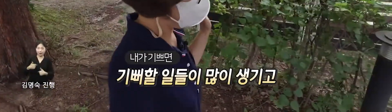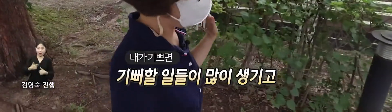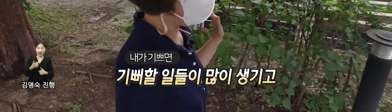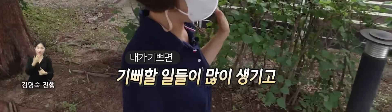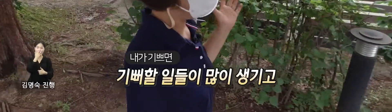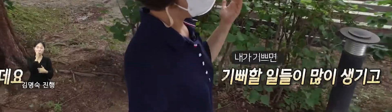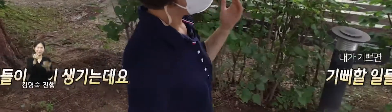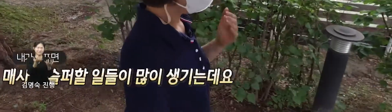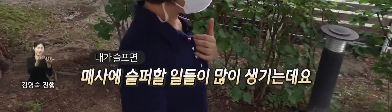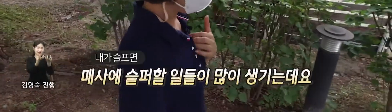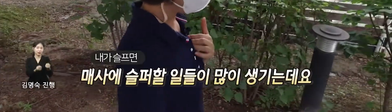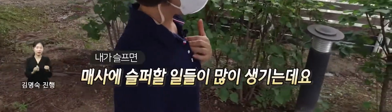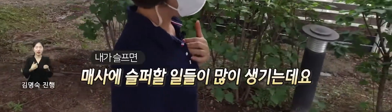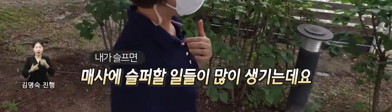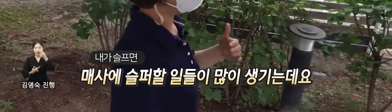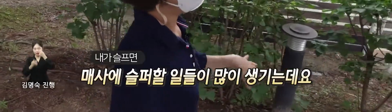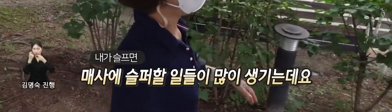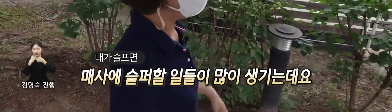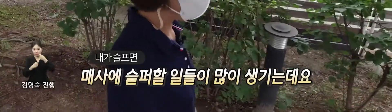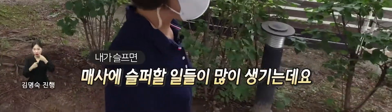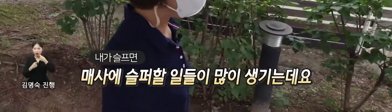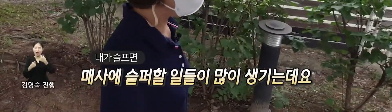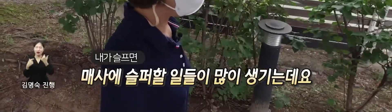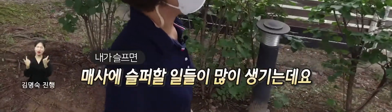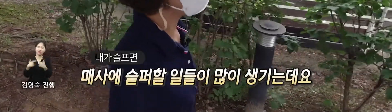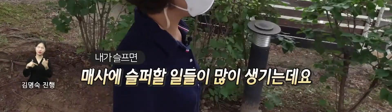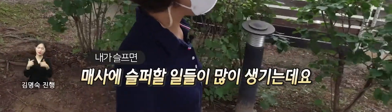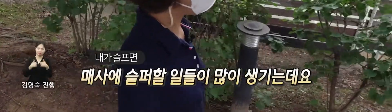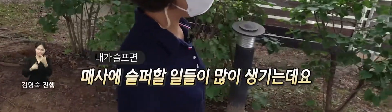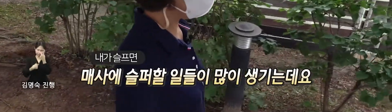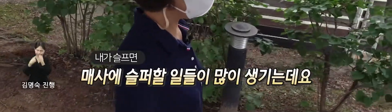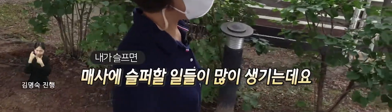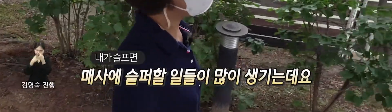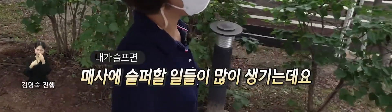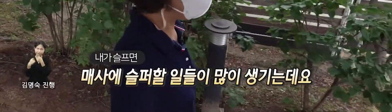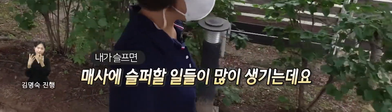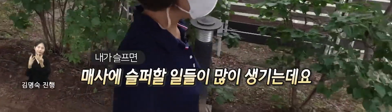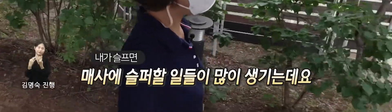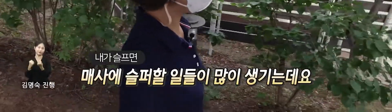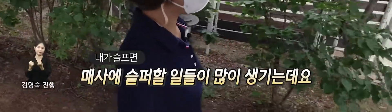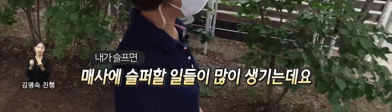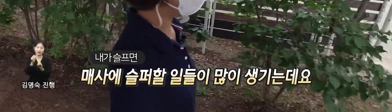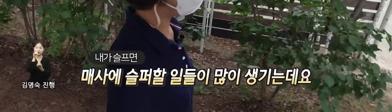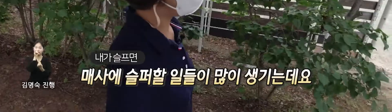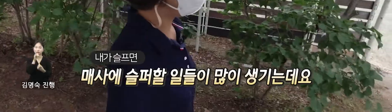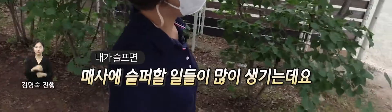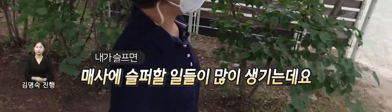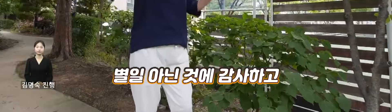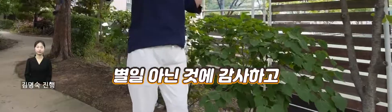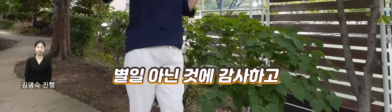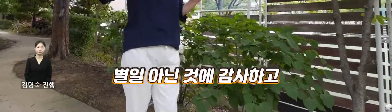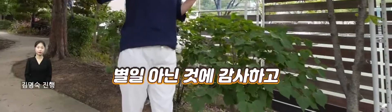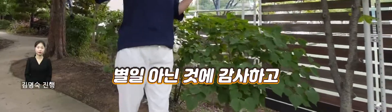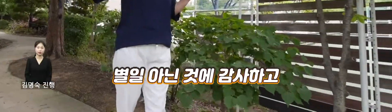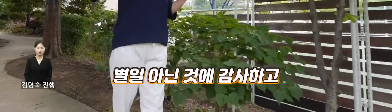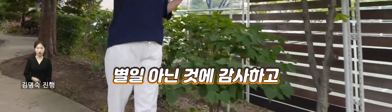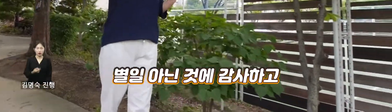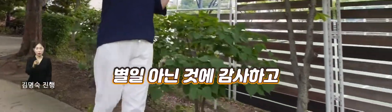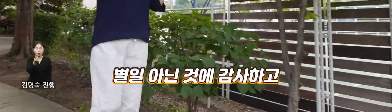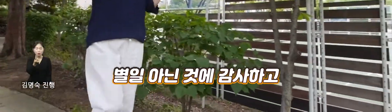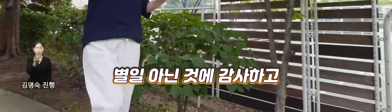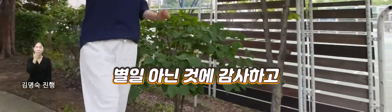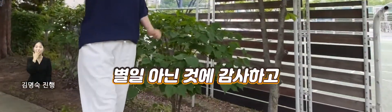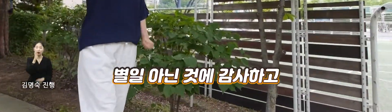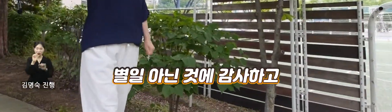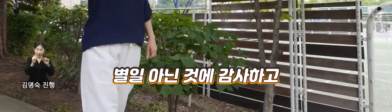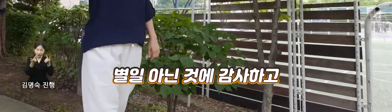많이 생기고 내가 슬프면 매사에 슬퍼할 일들이 많이 생기는데요. 별일 아닌